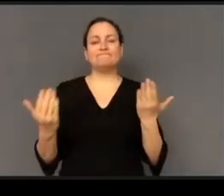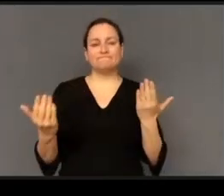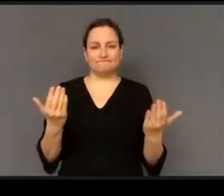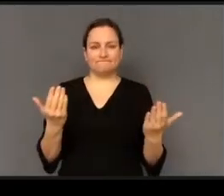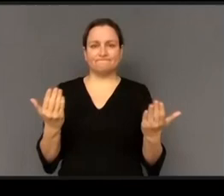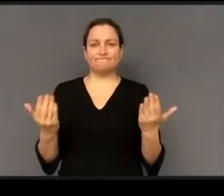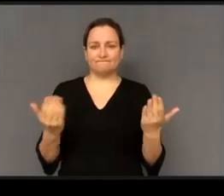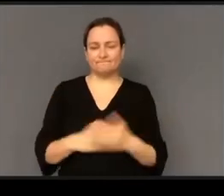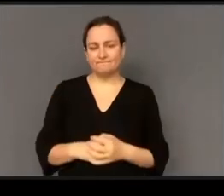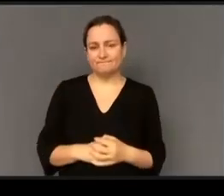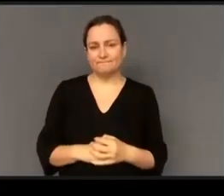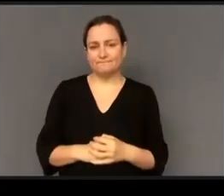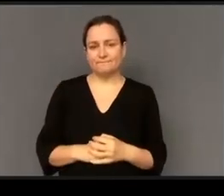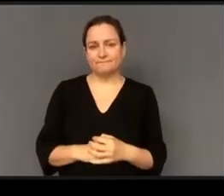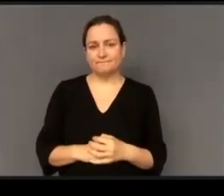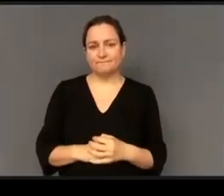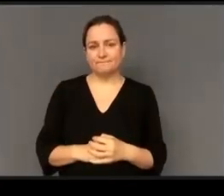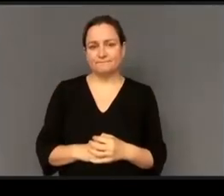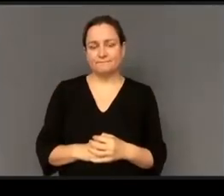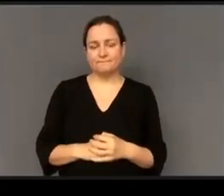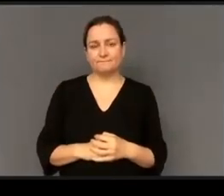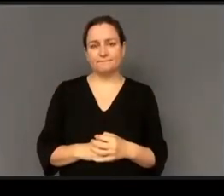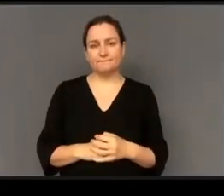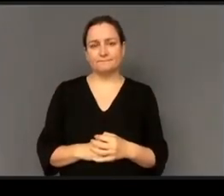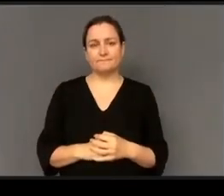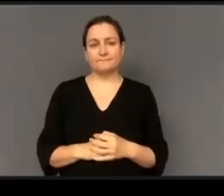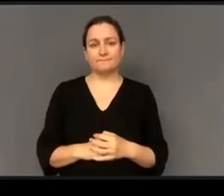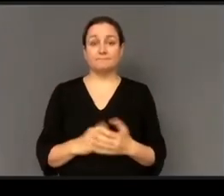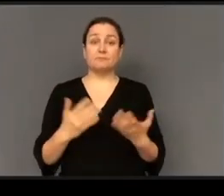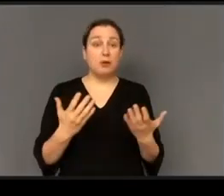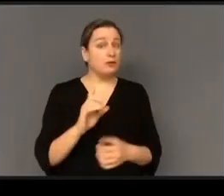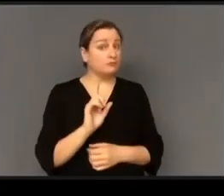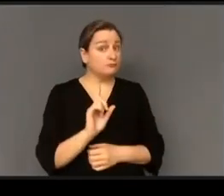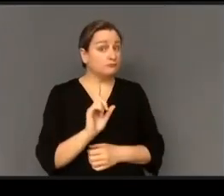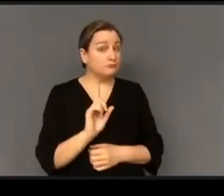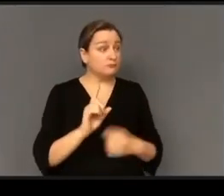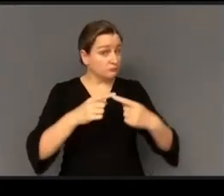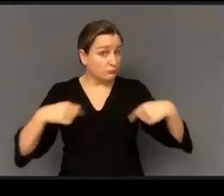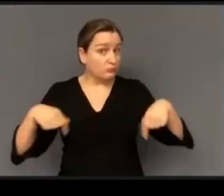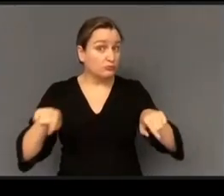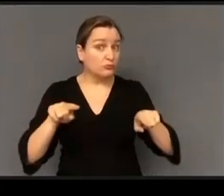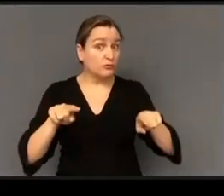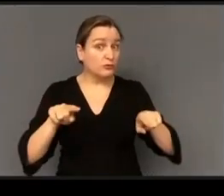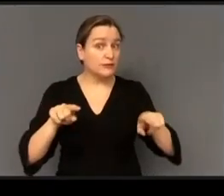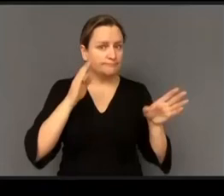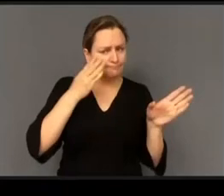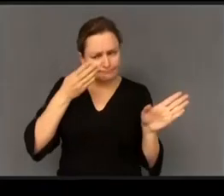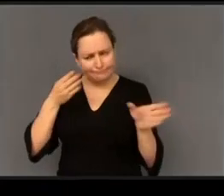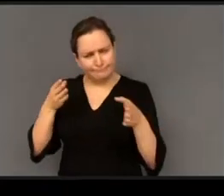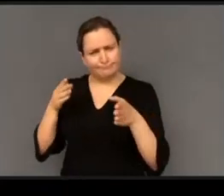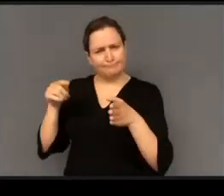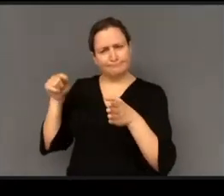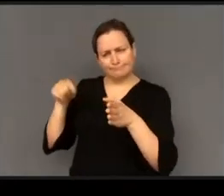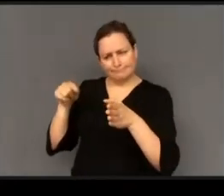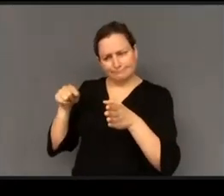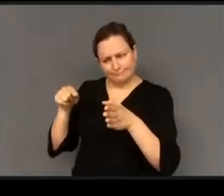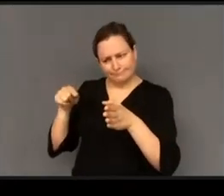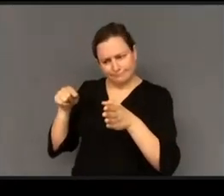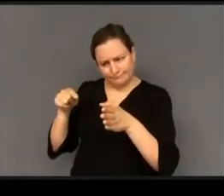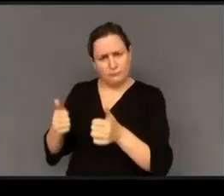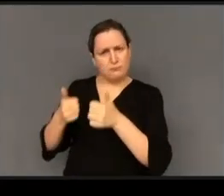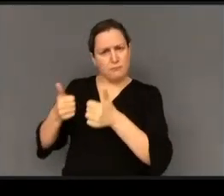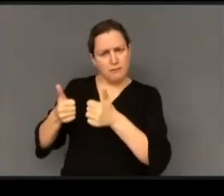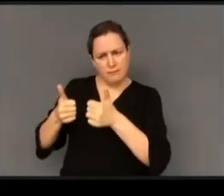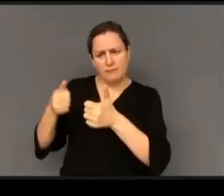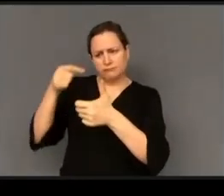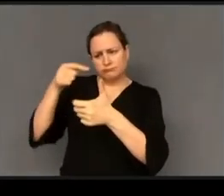وانني على ثقه من انه يمكن ان نعظم مزايا وفوائد الانترنت وفي نفس الوقت يمكننا ان نقلل ونخفف